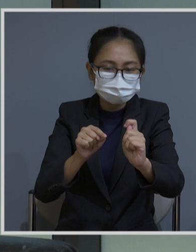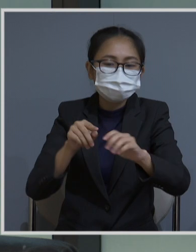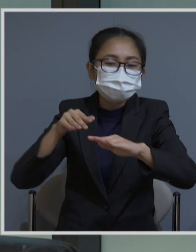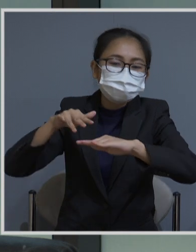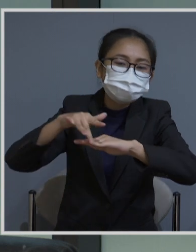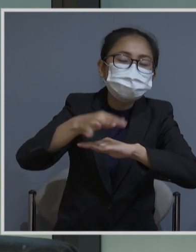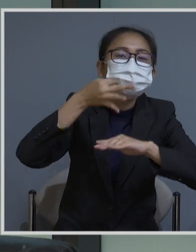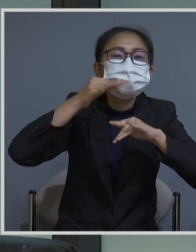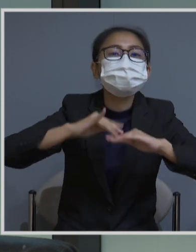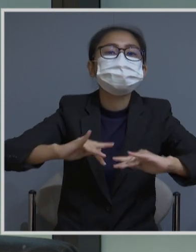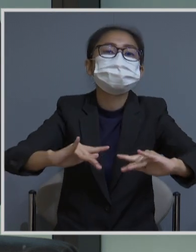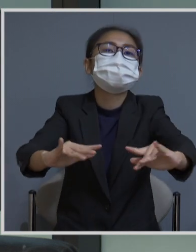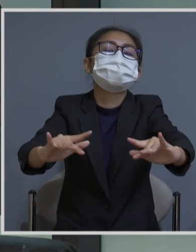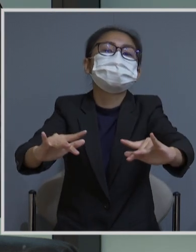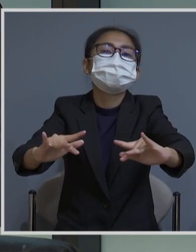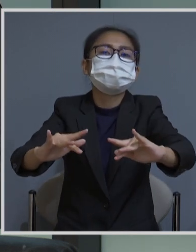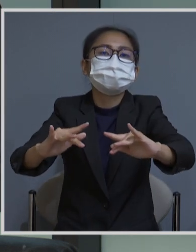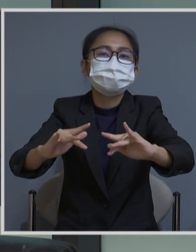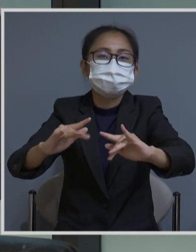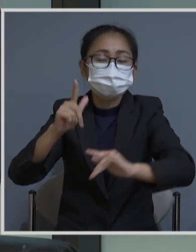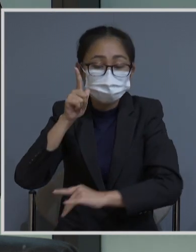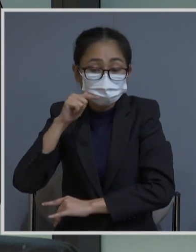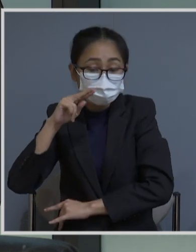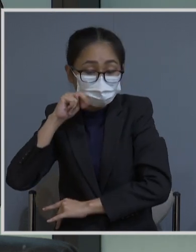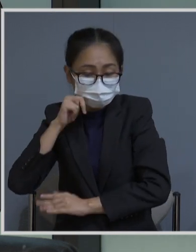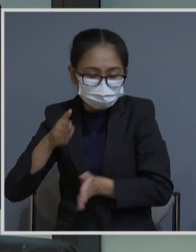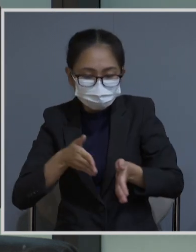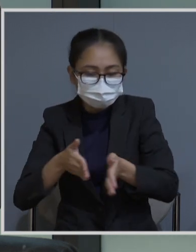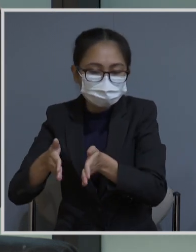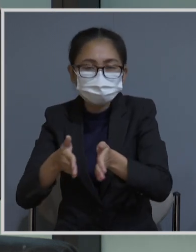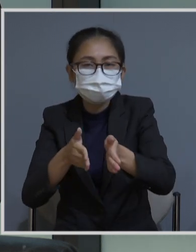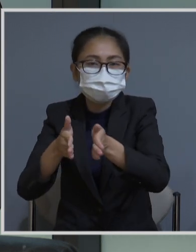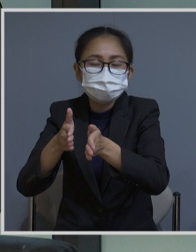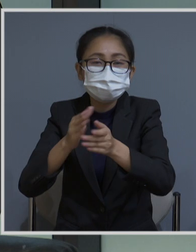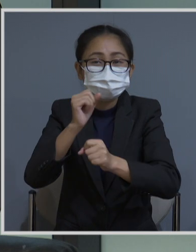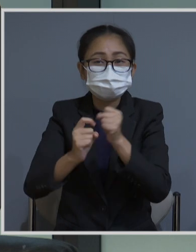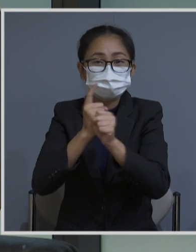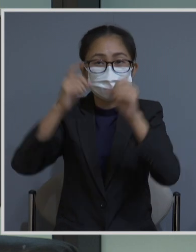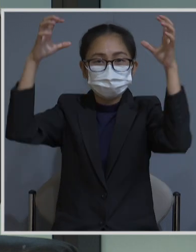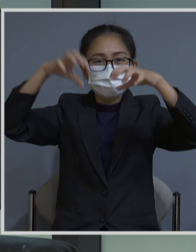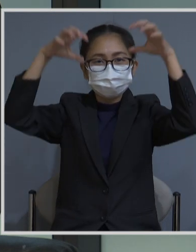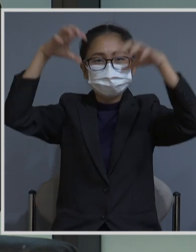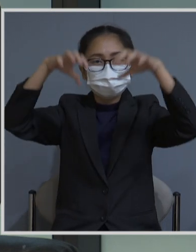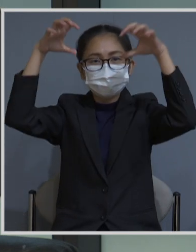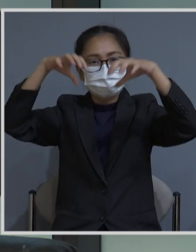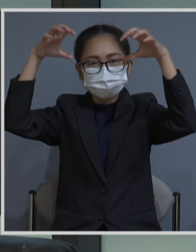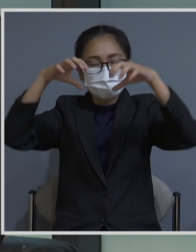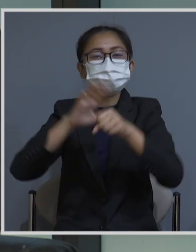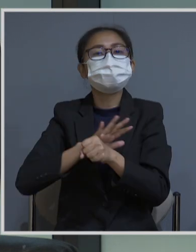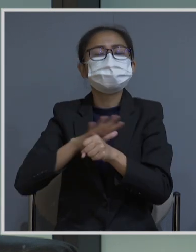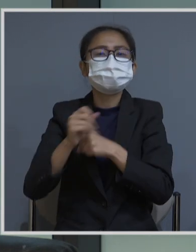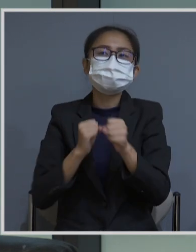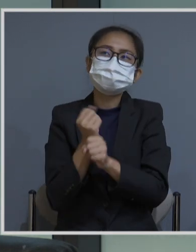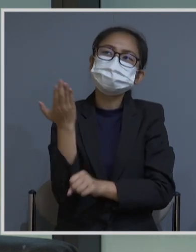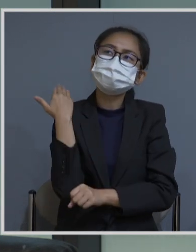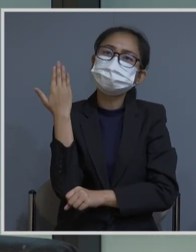ทะเลดังนั้นน้ำที่ผ่านแม่น้ำเนี้ยปีหนึ่งฝนตกมากพอสมควรอย่างปี